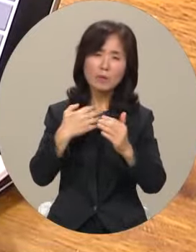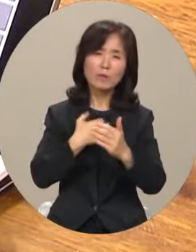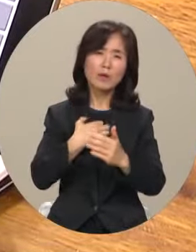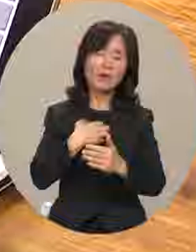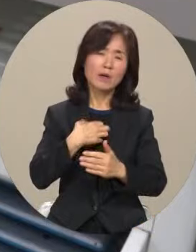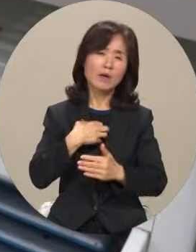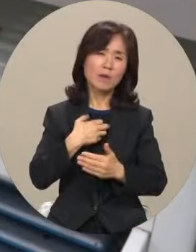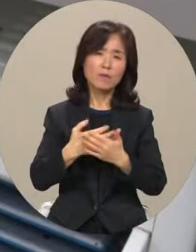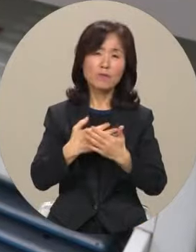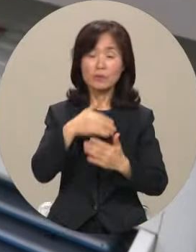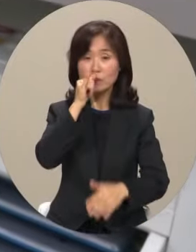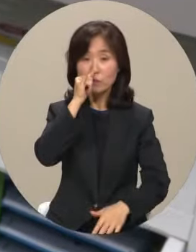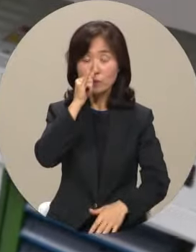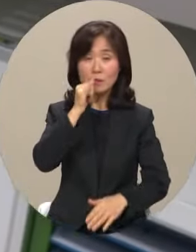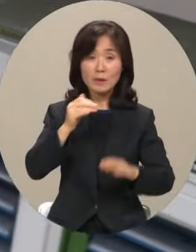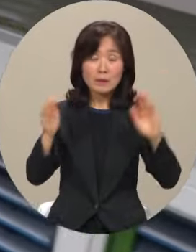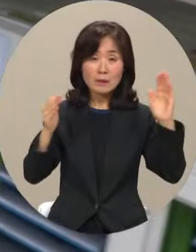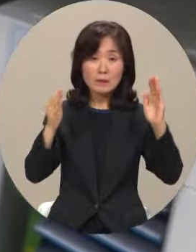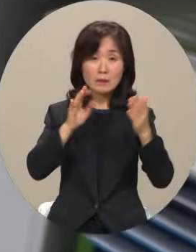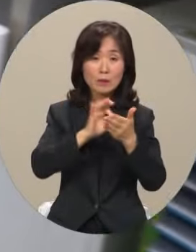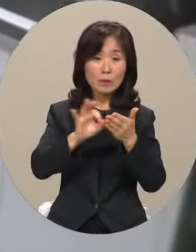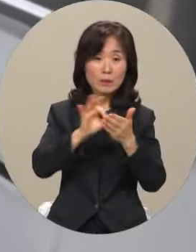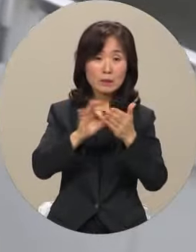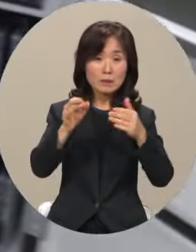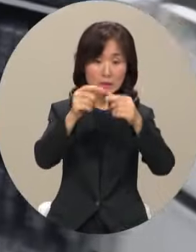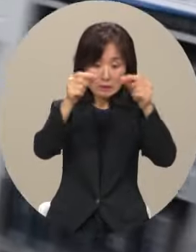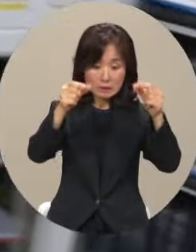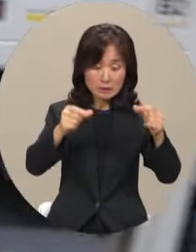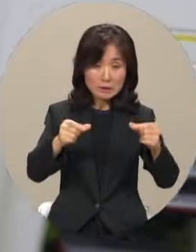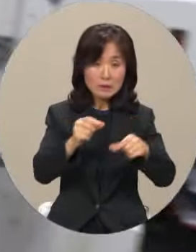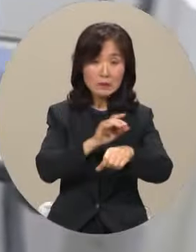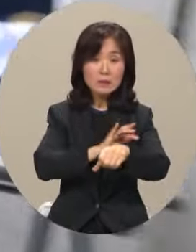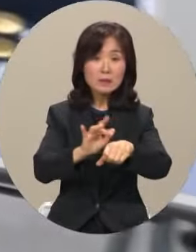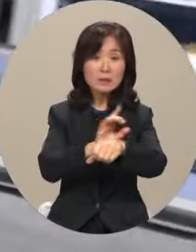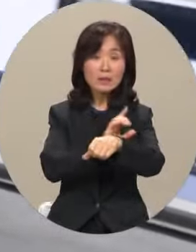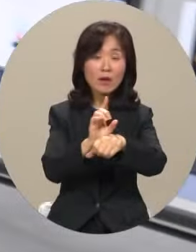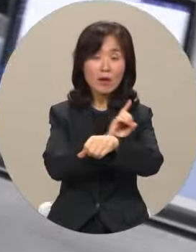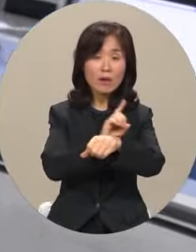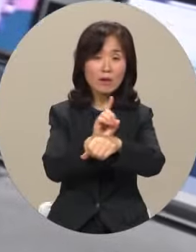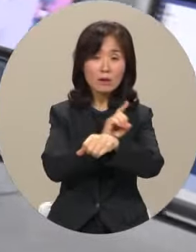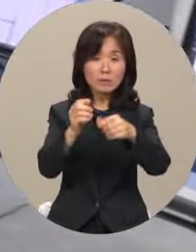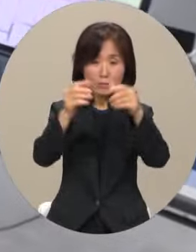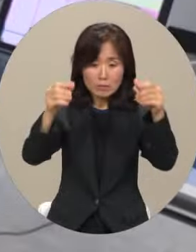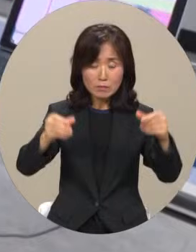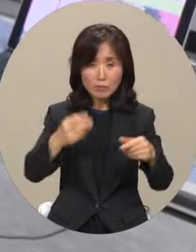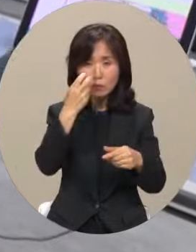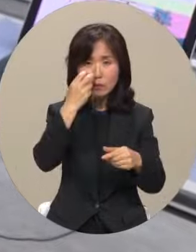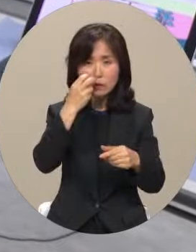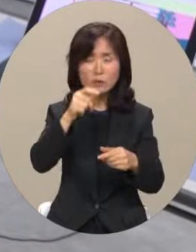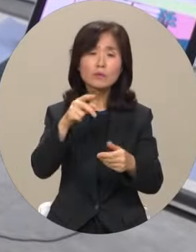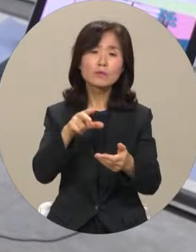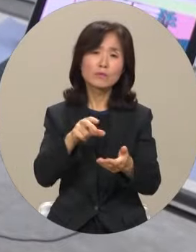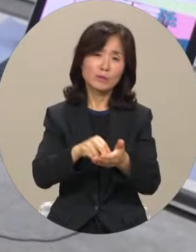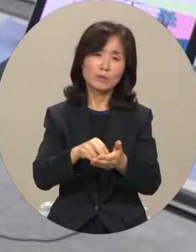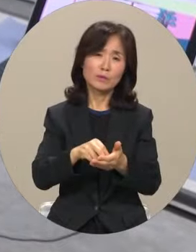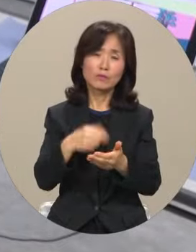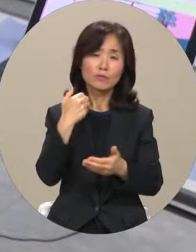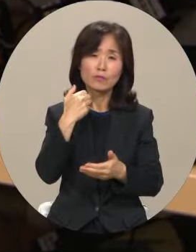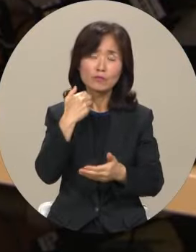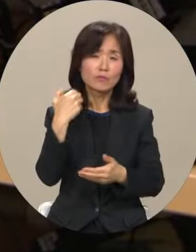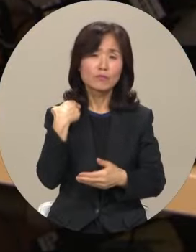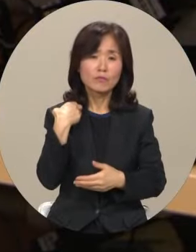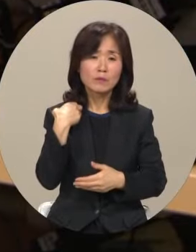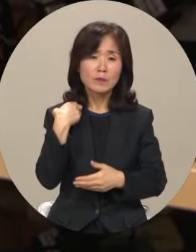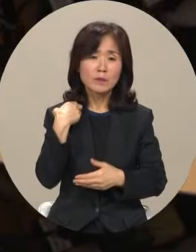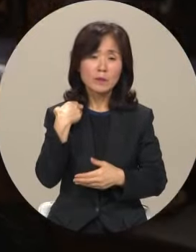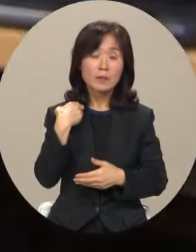사용할 디지털 기기 관리도 문제입니다 더불어민주당 김영호 국회의원이 전국 시도교육청을 확인해 봤더니 현재